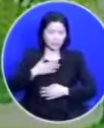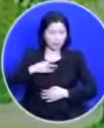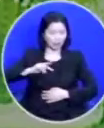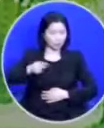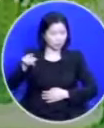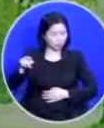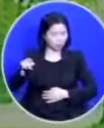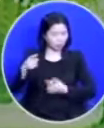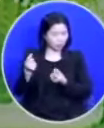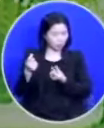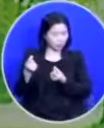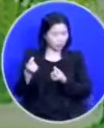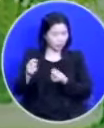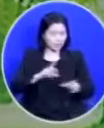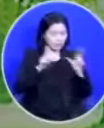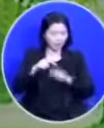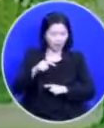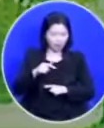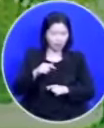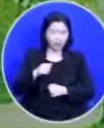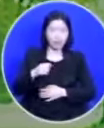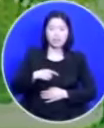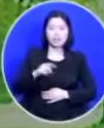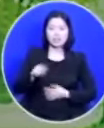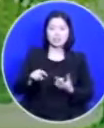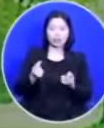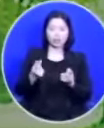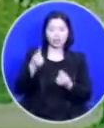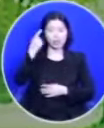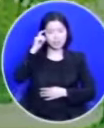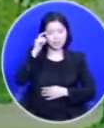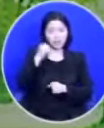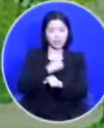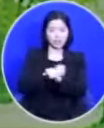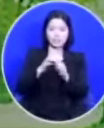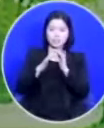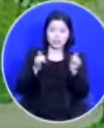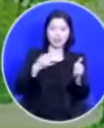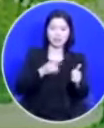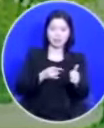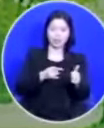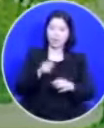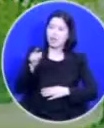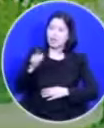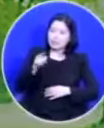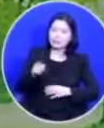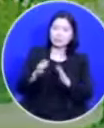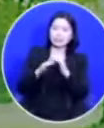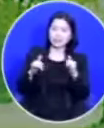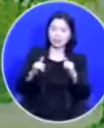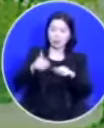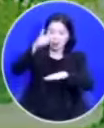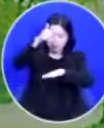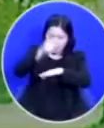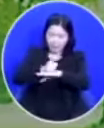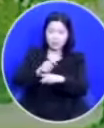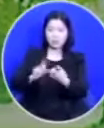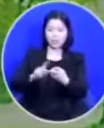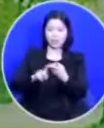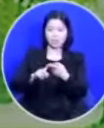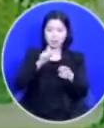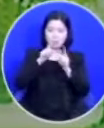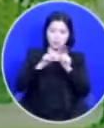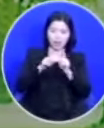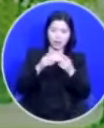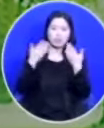그렇게 서 사람들처럼 살아 어 이렇게 생각하는 사람들에게 그 사람들의 종말에 대하여 말씀